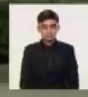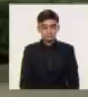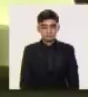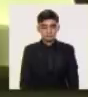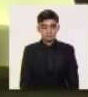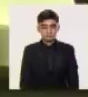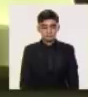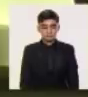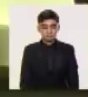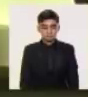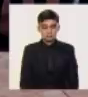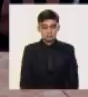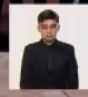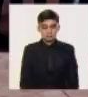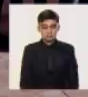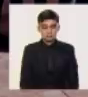Информбюро, Алматы.